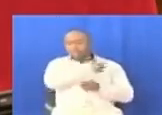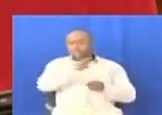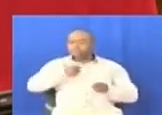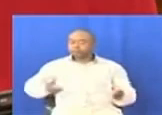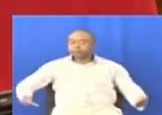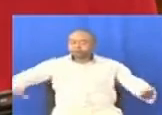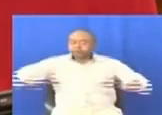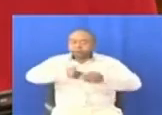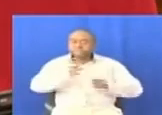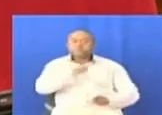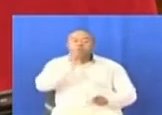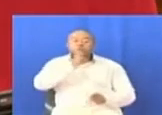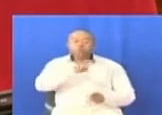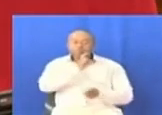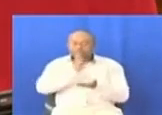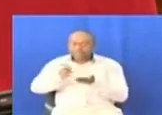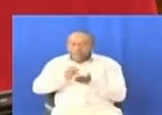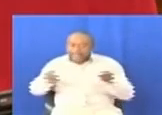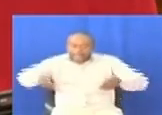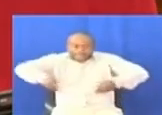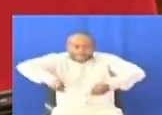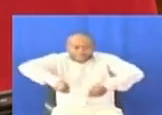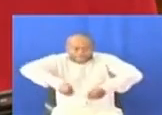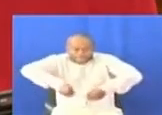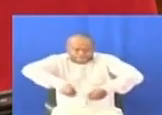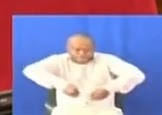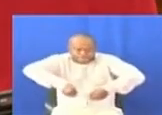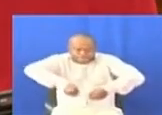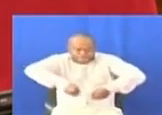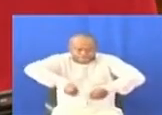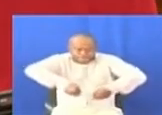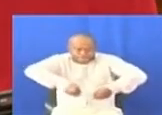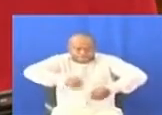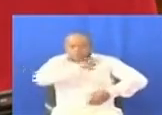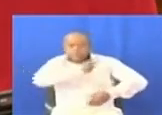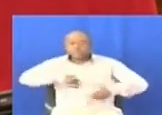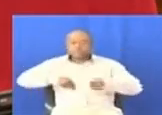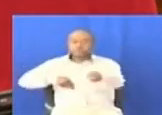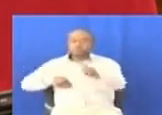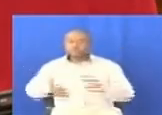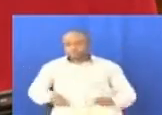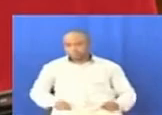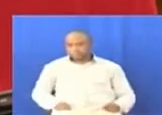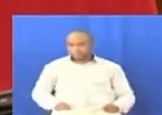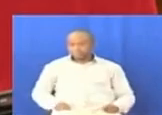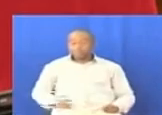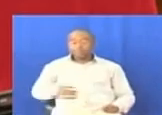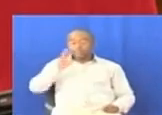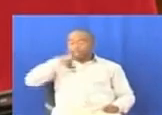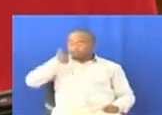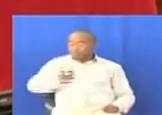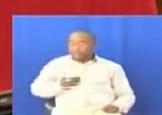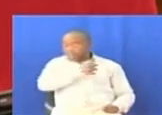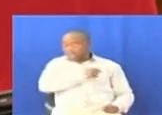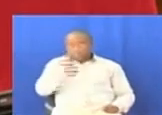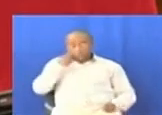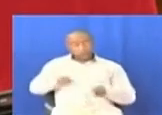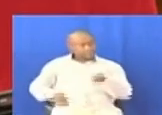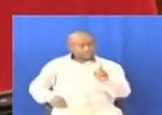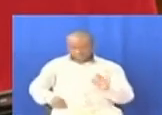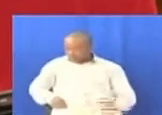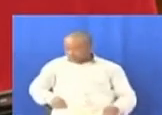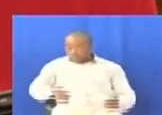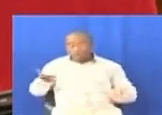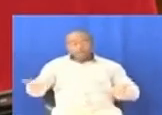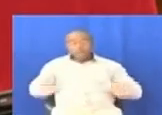kuku anavyokumbatia vifaranga vyake. Tunakwenda naye. Mheshimiwa Rais, baada ya kuona hivyo, akasema maendeleo